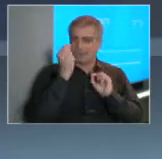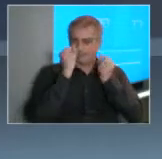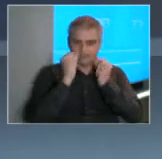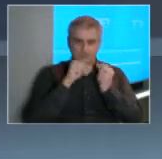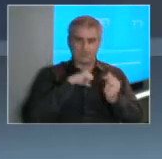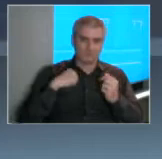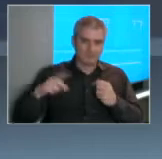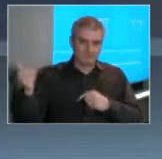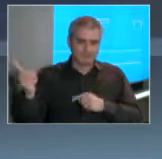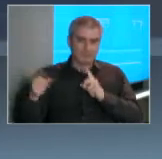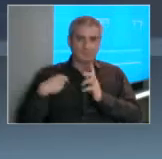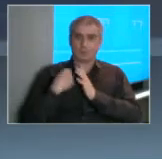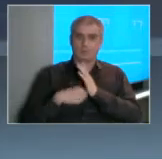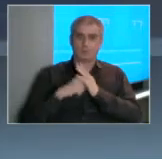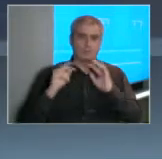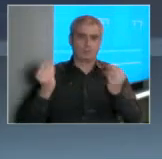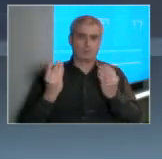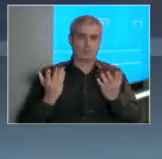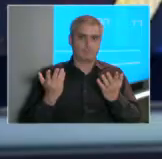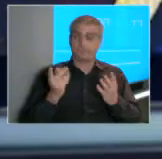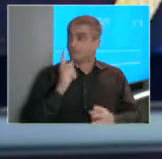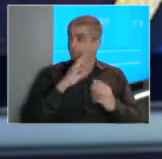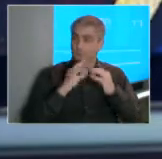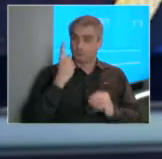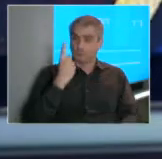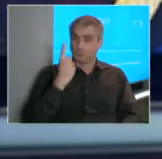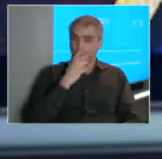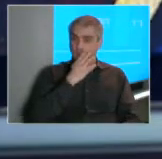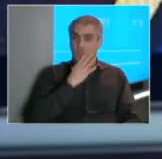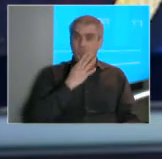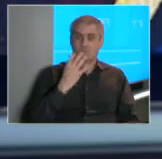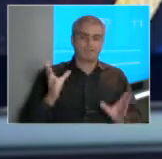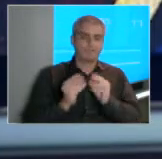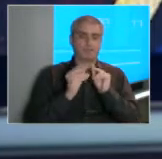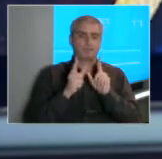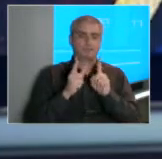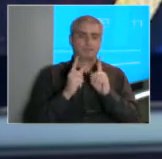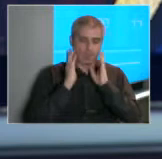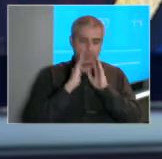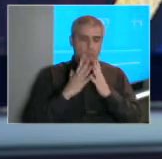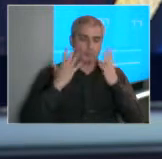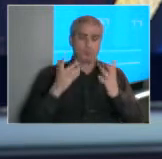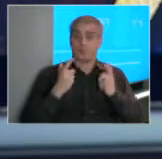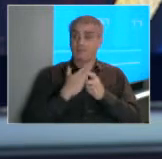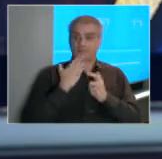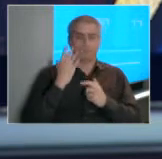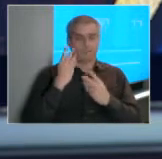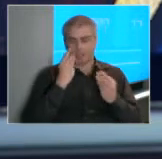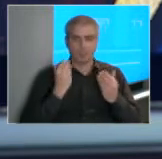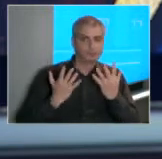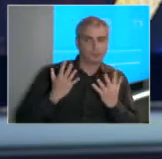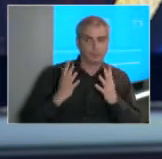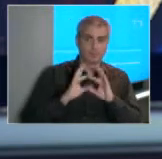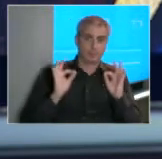פיצ'יפקס מסין, כן, אבל קונה כל מיני... חייבים, רק משפט אחד, אני חושב, זה בא ביחד עם האמון הרב. החברה הישראלית הייתה חשדנית